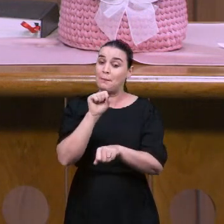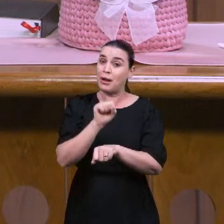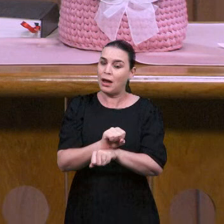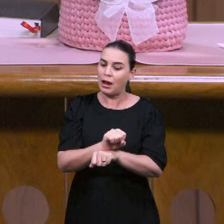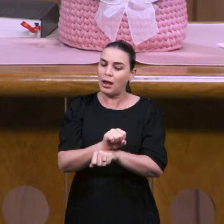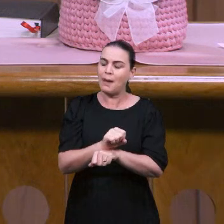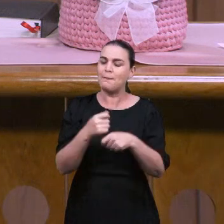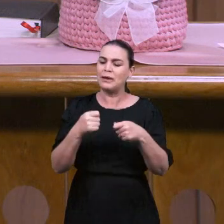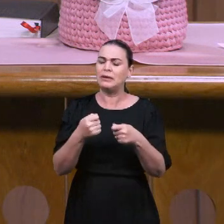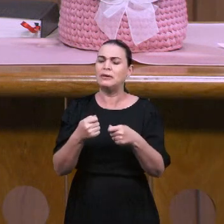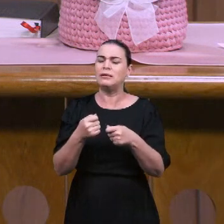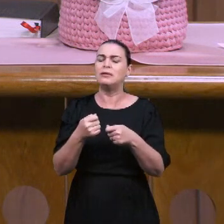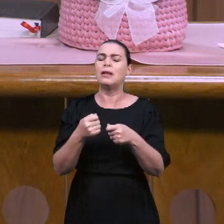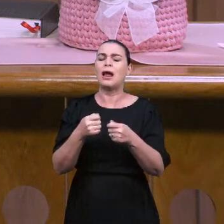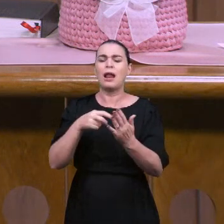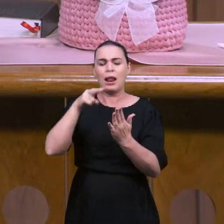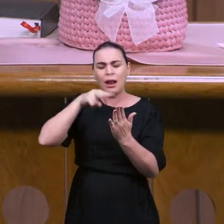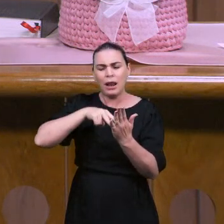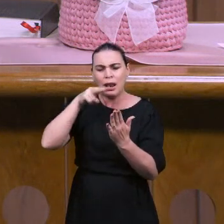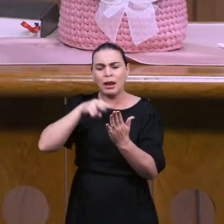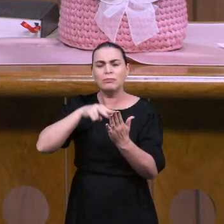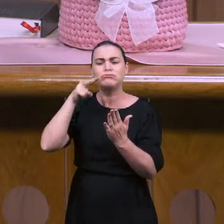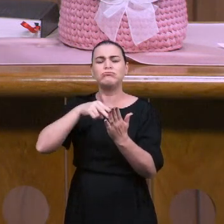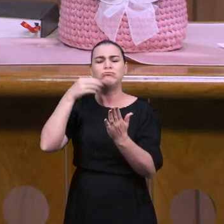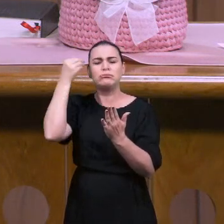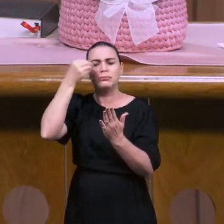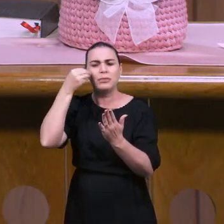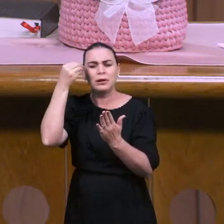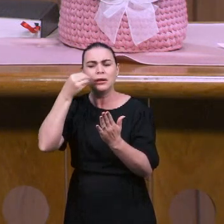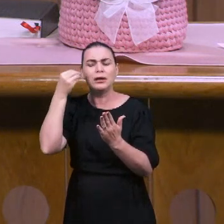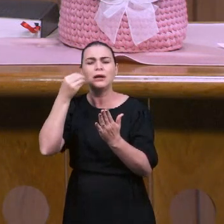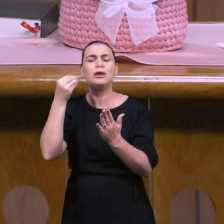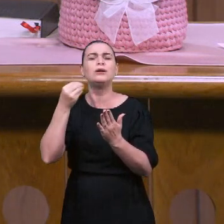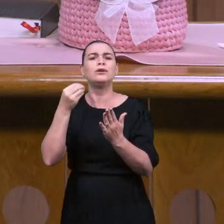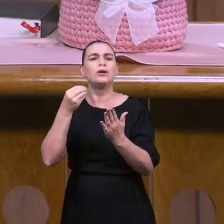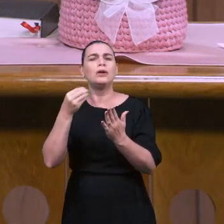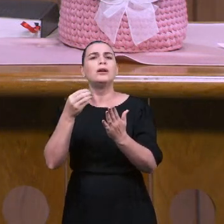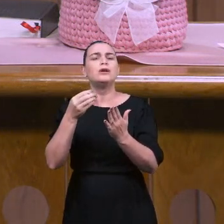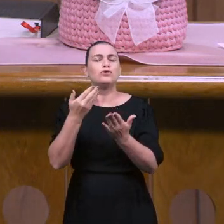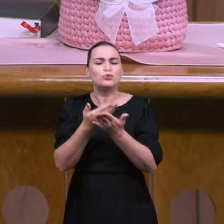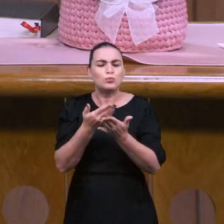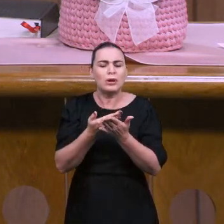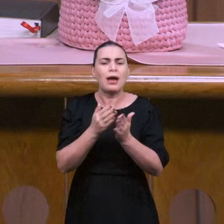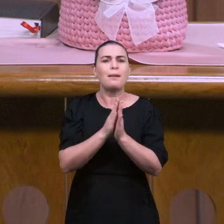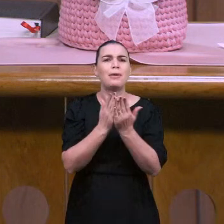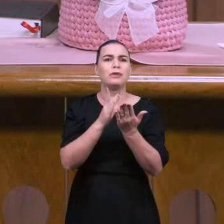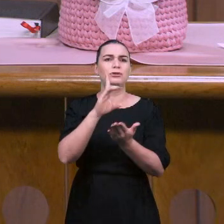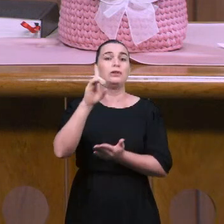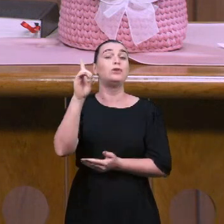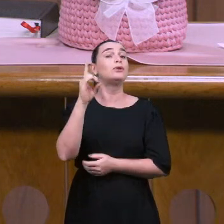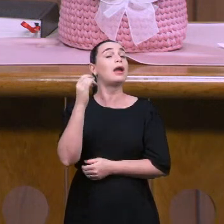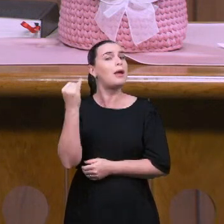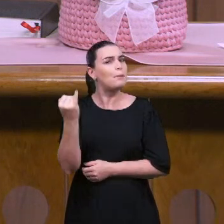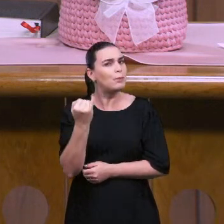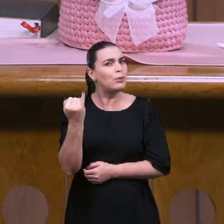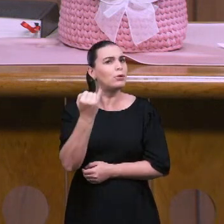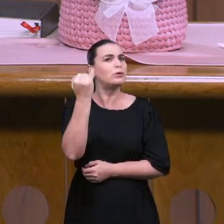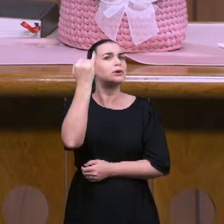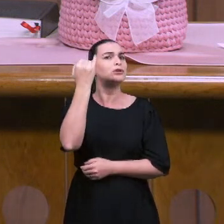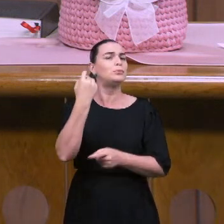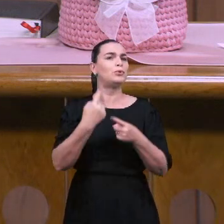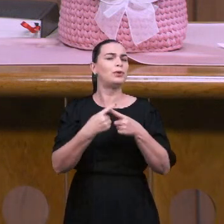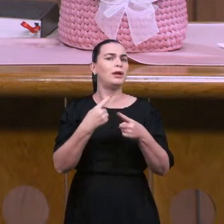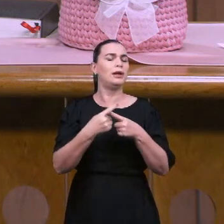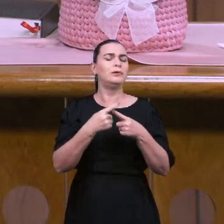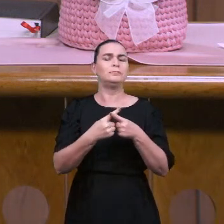nécessaire de s'arrêter un peu, de lire, de méditer. Il est nécessaire de se réunir avec d'autres frères et sœurs. C'est ça qui est important. On était en